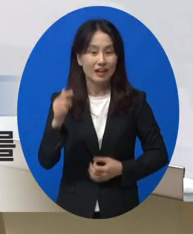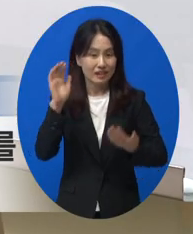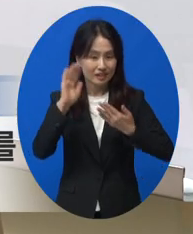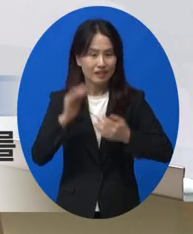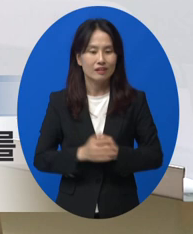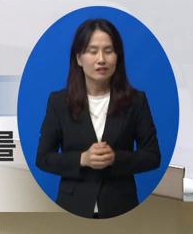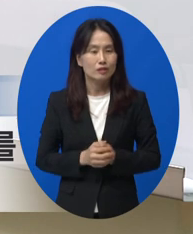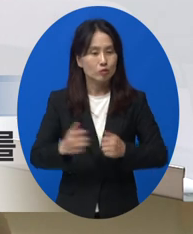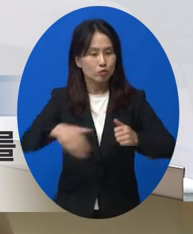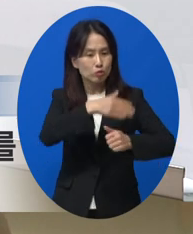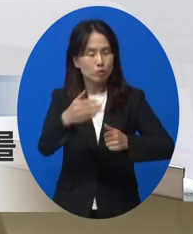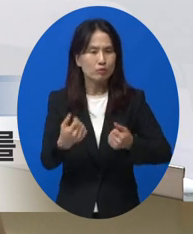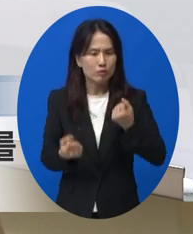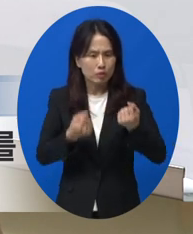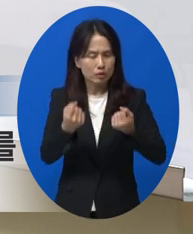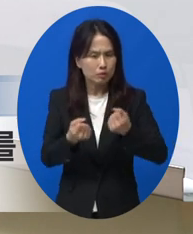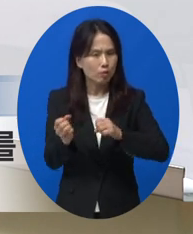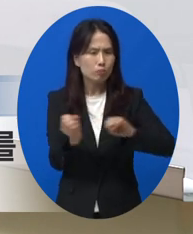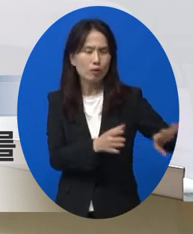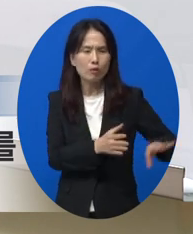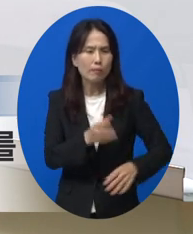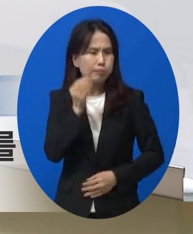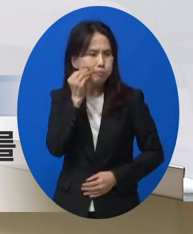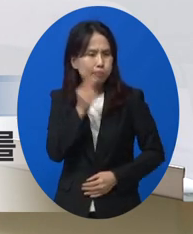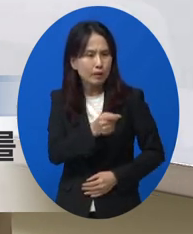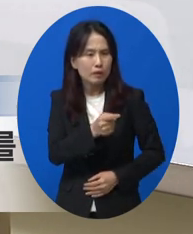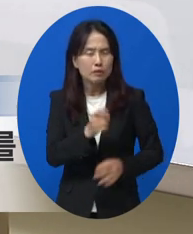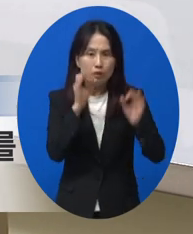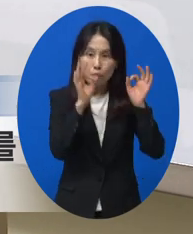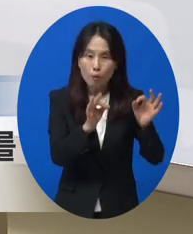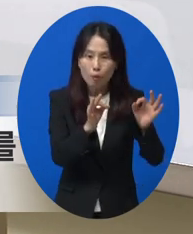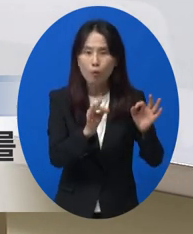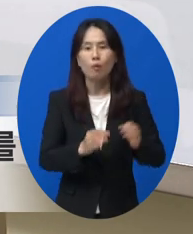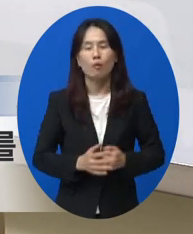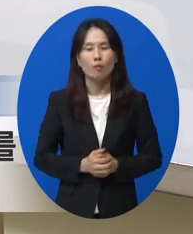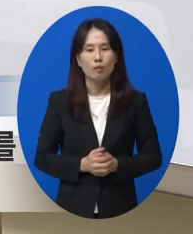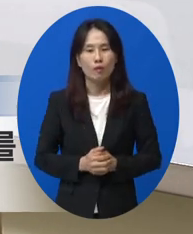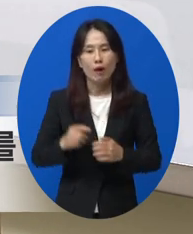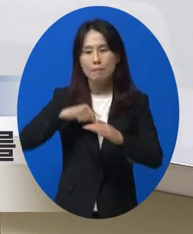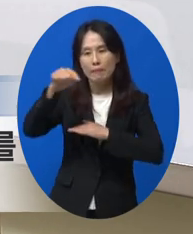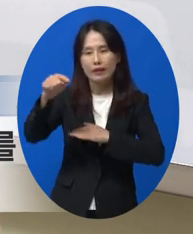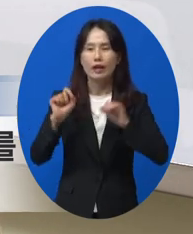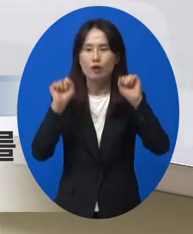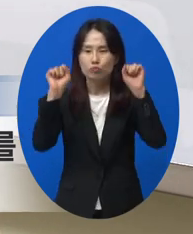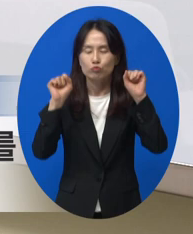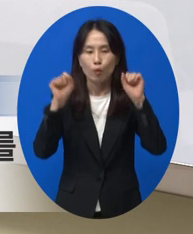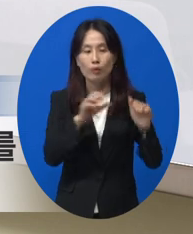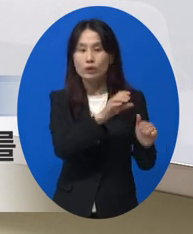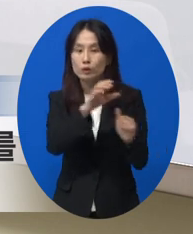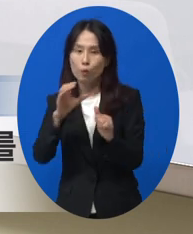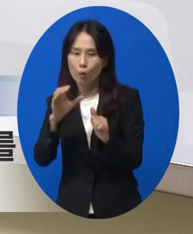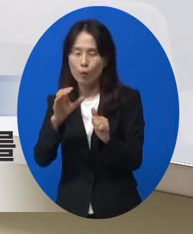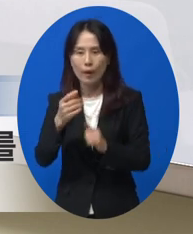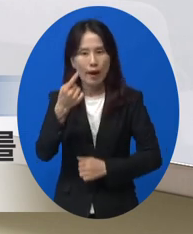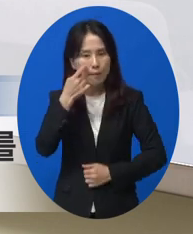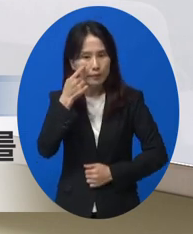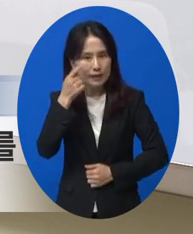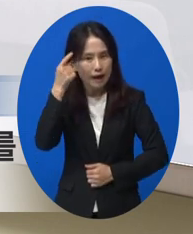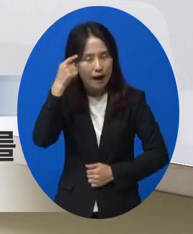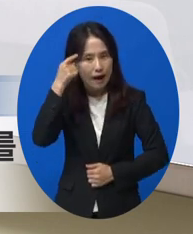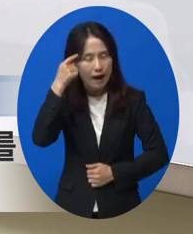자전거 보관대의 자전거가 벌어져 있는 것을 확인을 해봤어요 그래서 이제 야외 운동기구를 자전거로 업사이클링